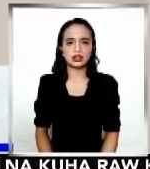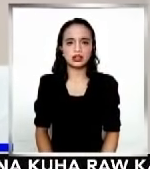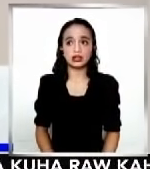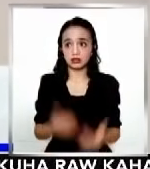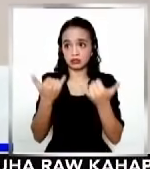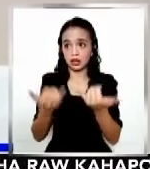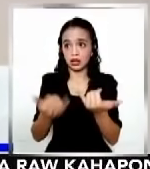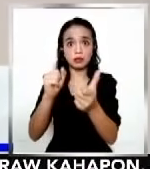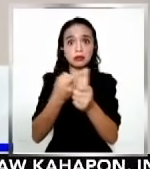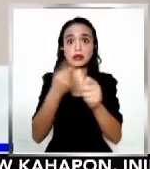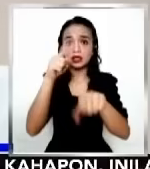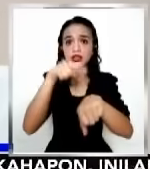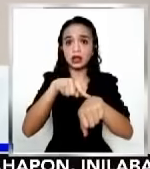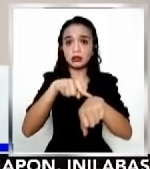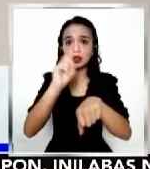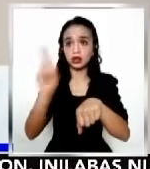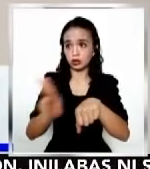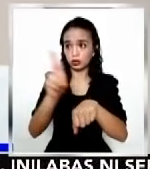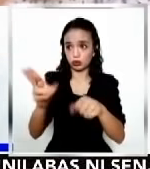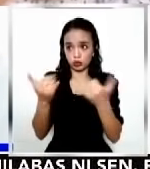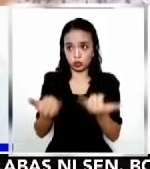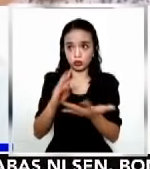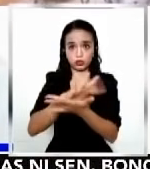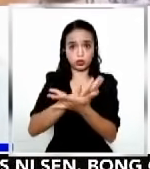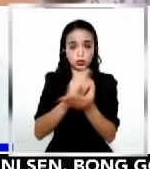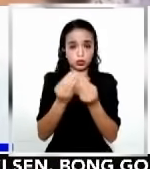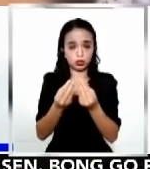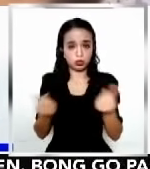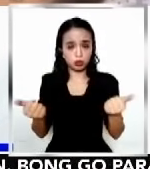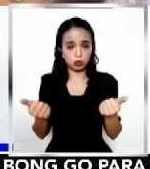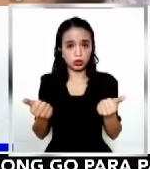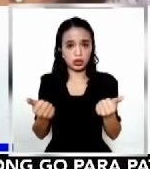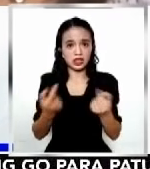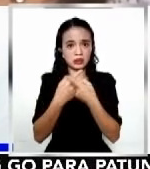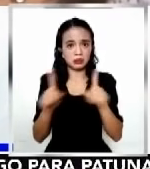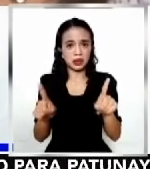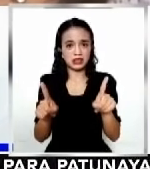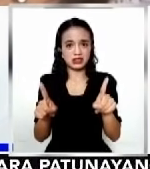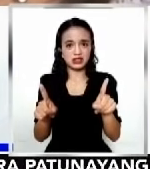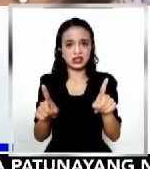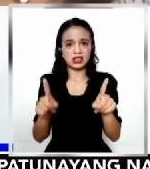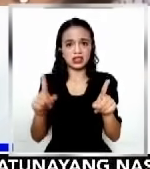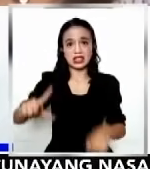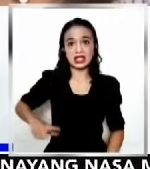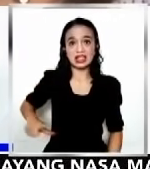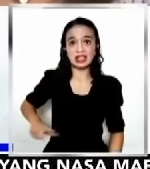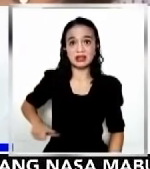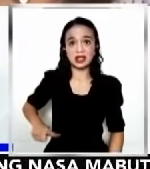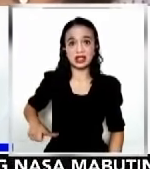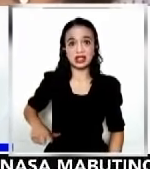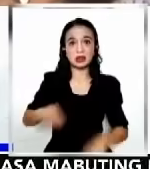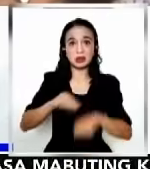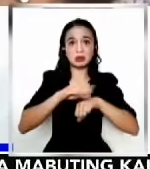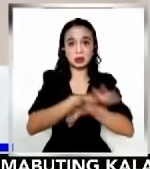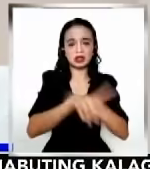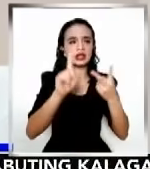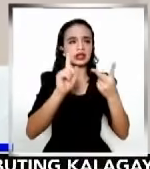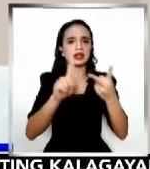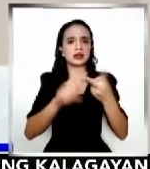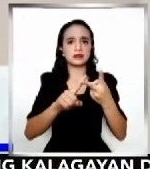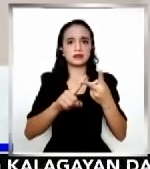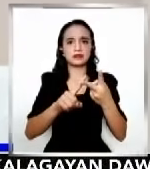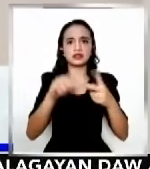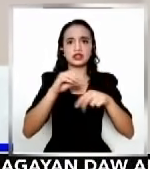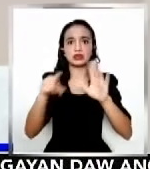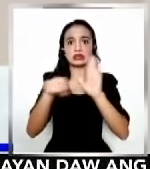ganitong COVID-19 na yung effect niya sa atay, no? Yung sa liver. Pangalawa, yung effect niya sa bato. Pero ayon